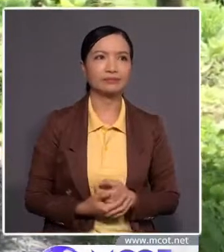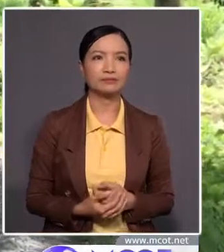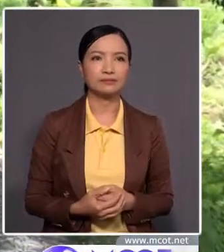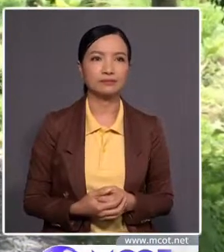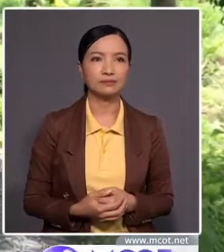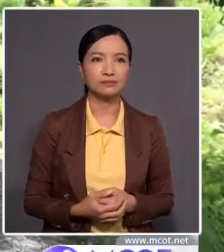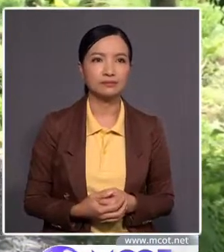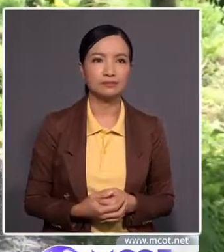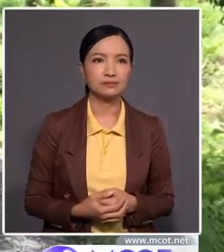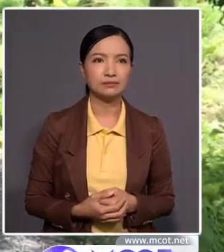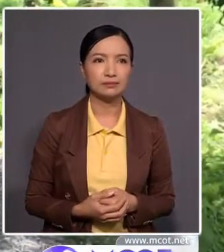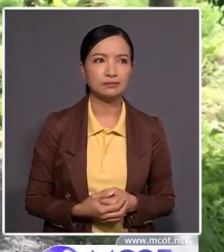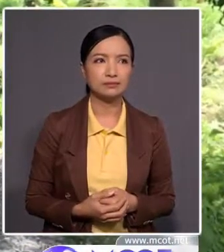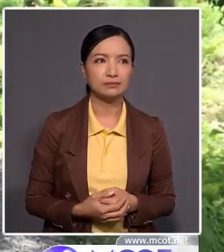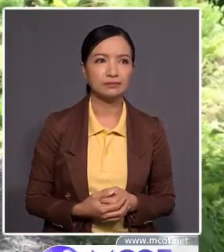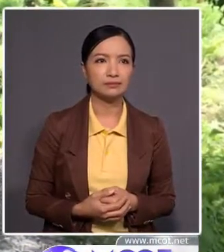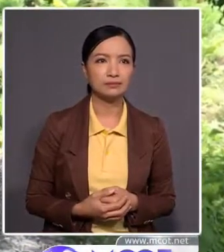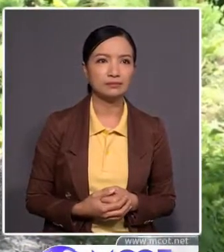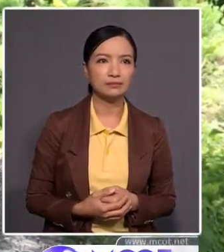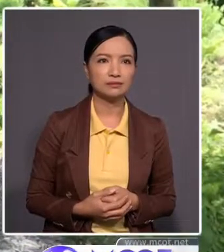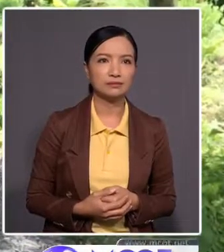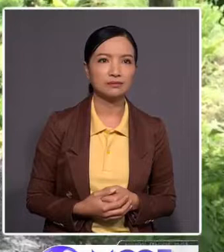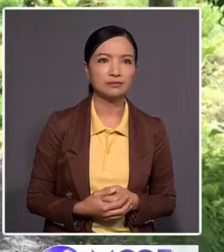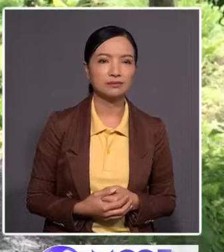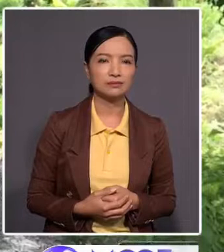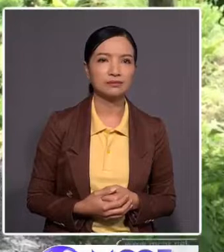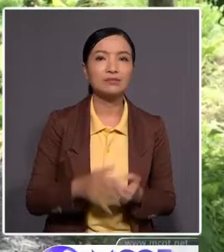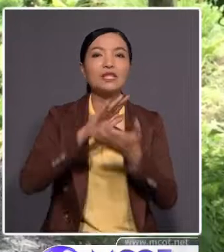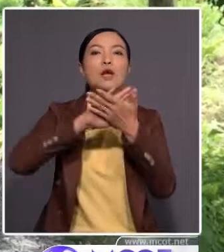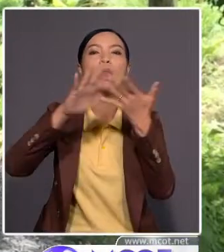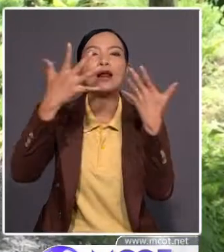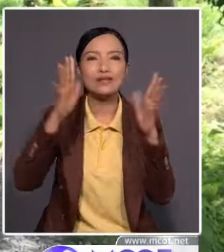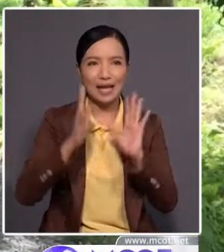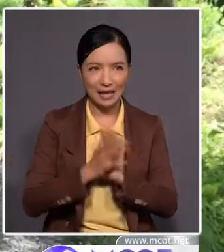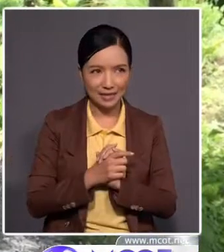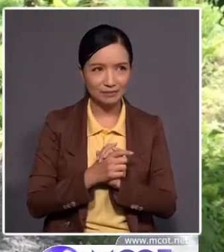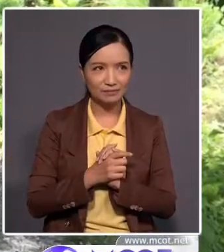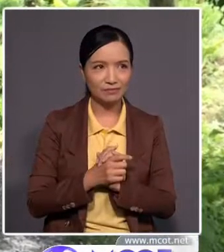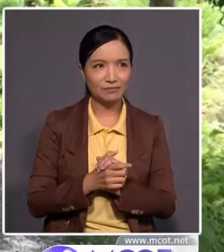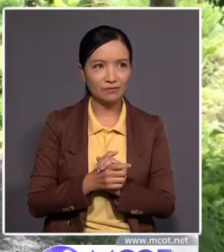เรียบร้อยจ้า